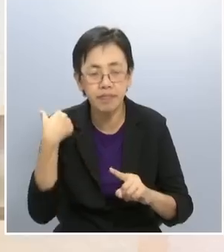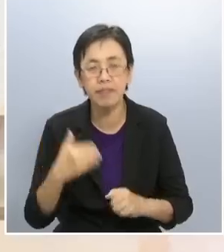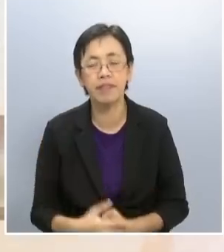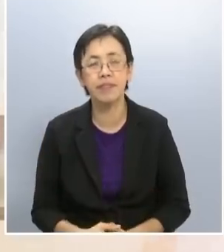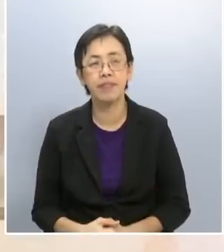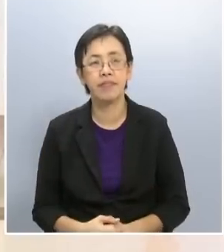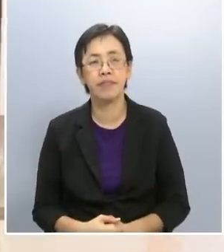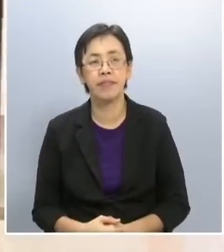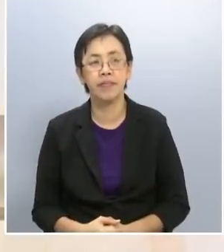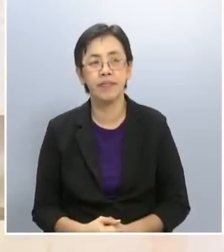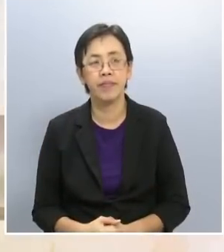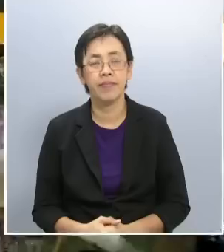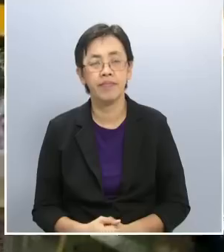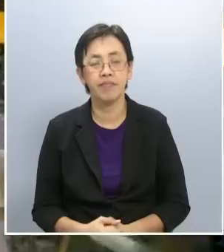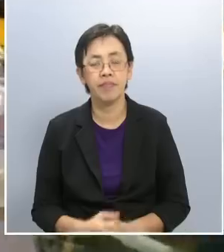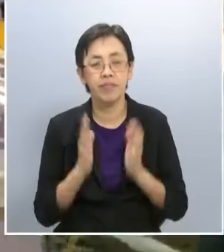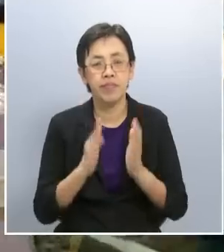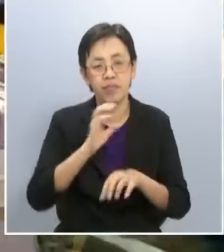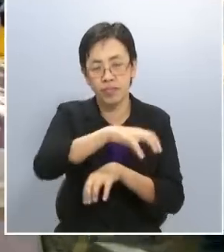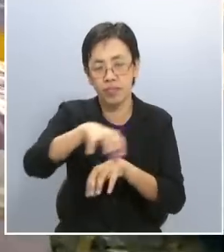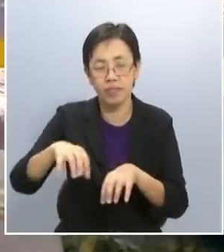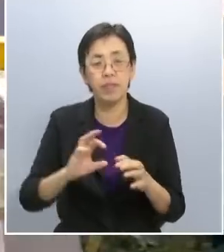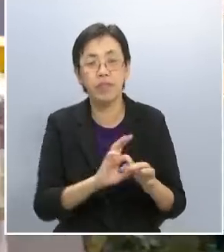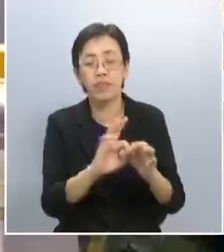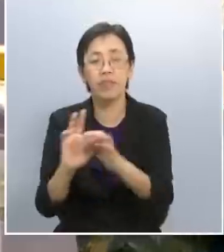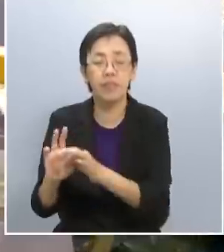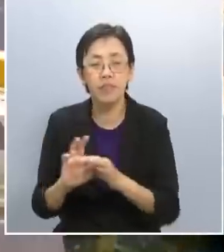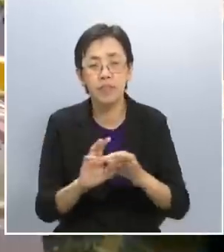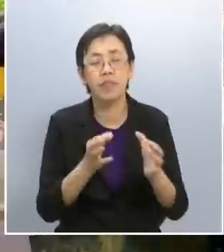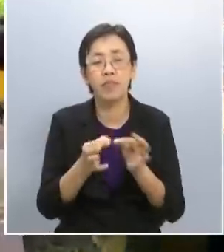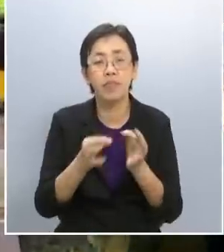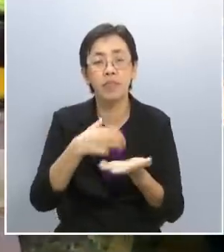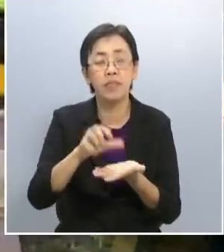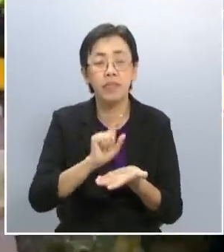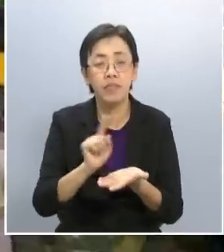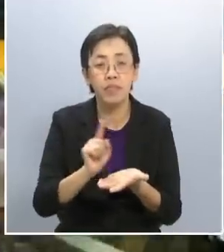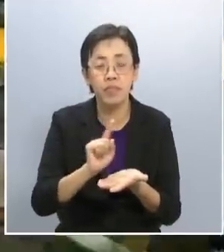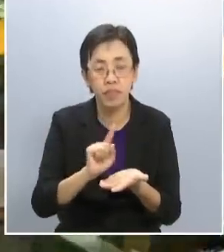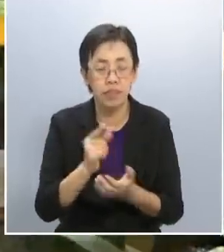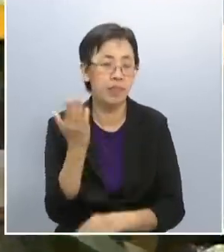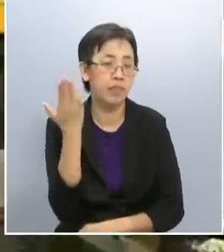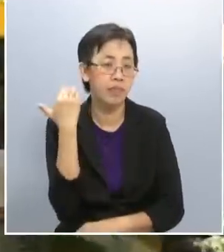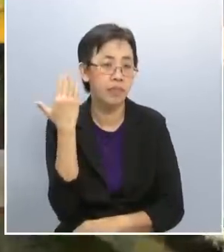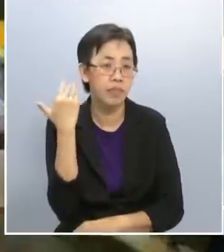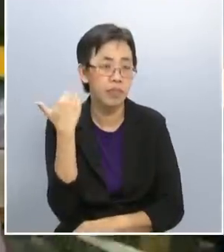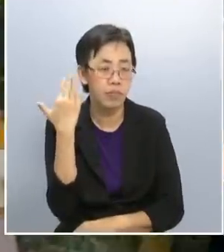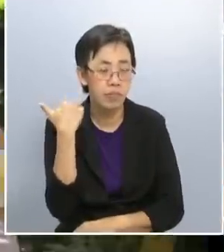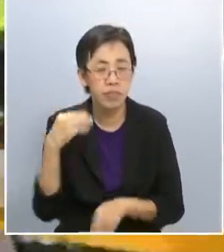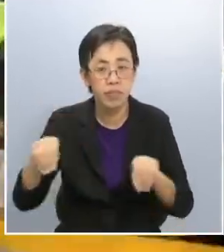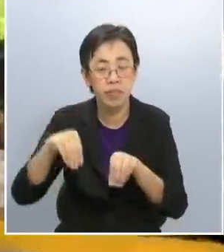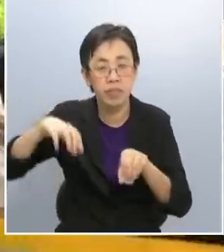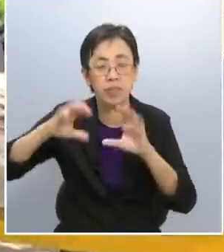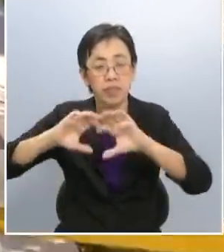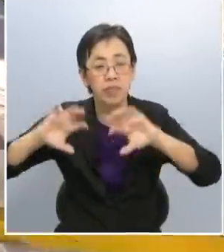ขณะที่ฟากฝั่งผู้ที่เกี่ยวข้องผมทบทวนแจ้งท่านผู้ชมก็แล้วกันเมื่อวานนี้หลังเกิดเหตุอยู่ใกล้ทำเนียบ